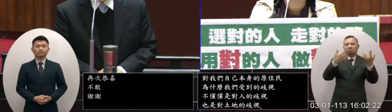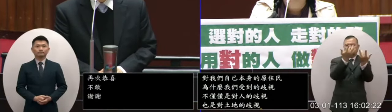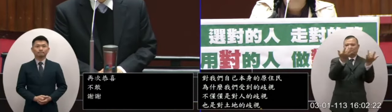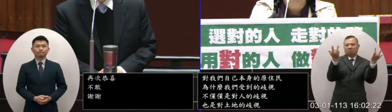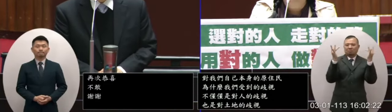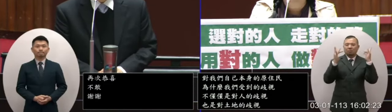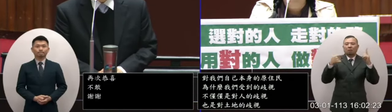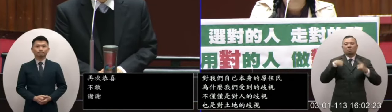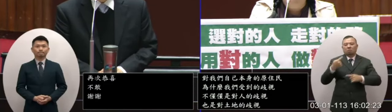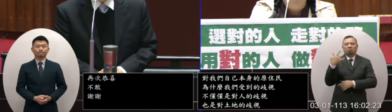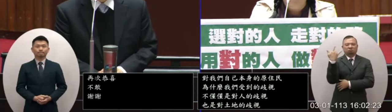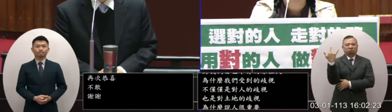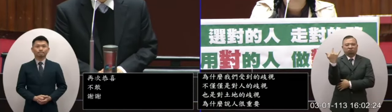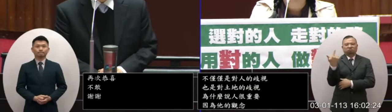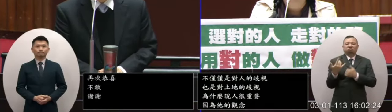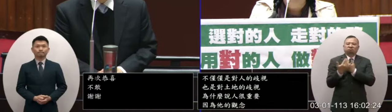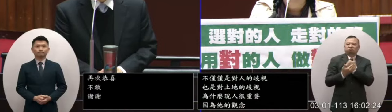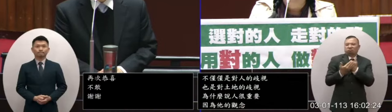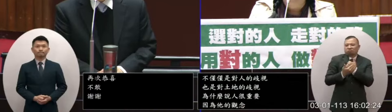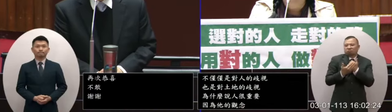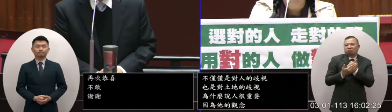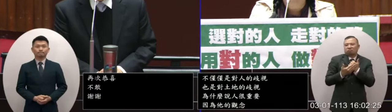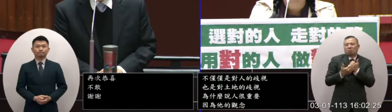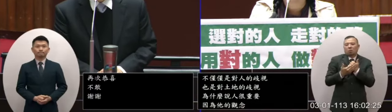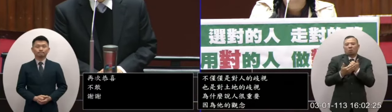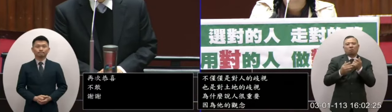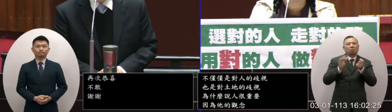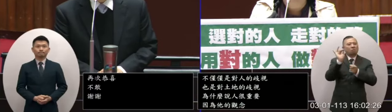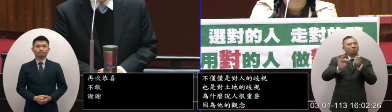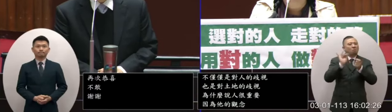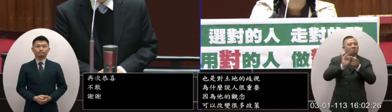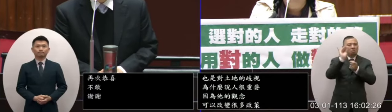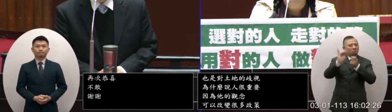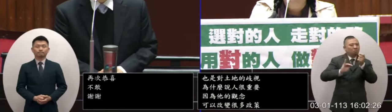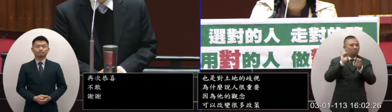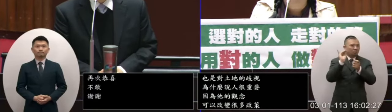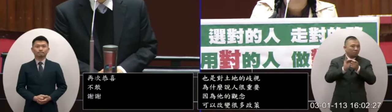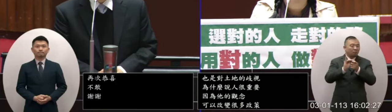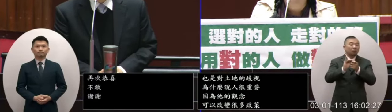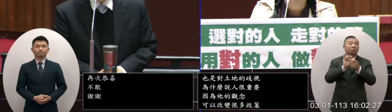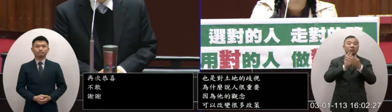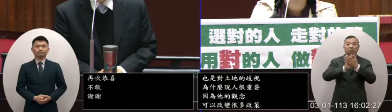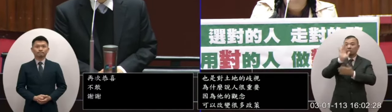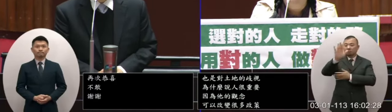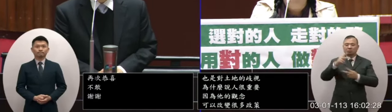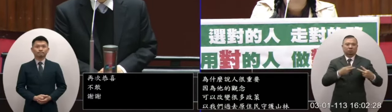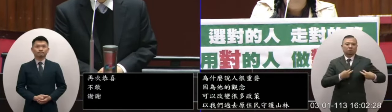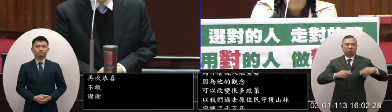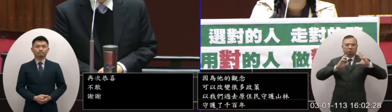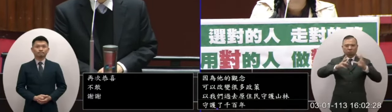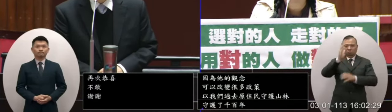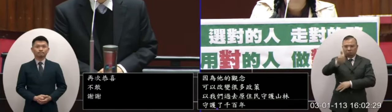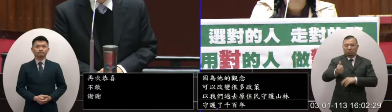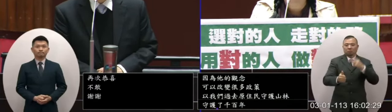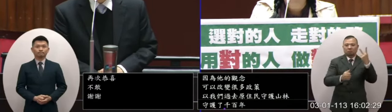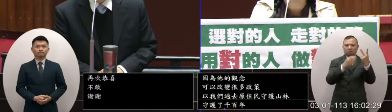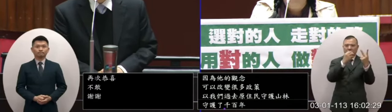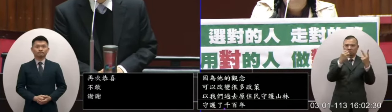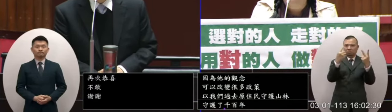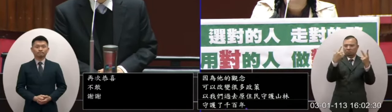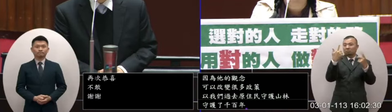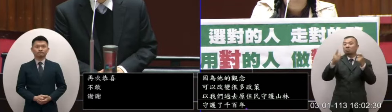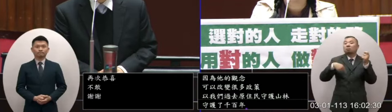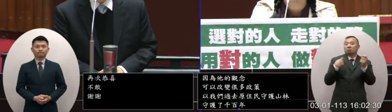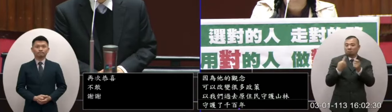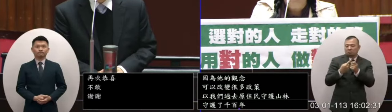我们守护了千百年，那么直到蔡总统2016年原住民终